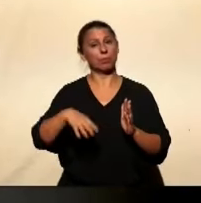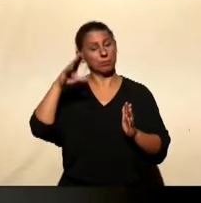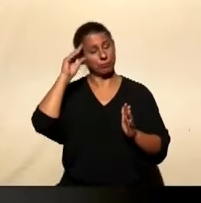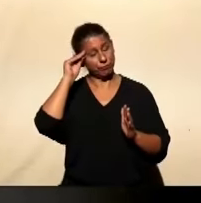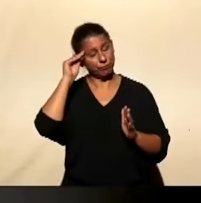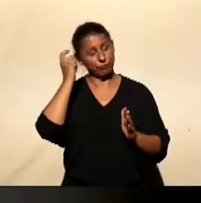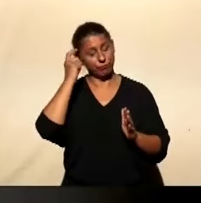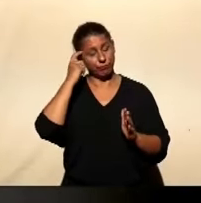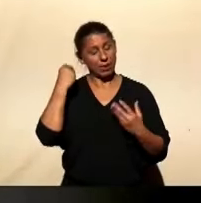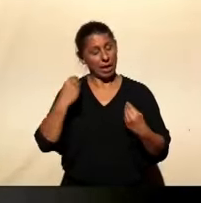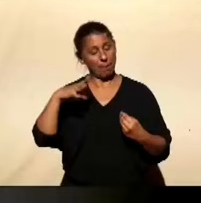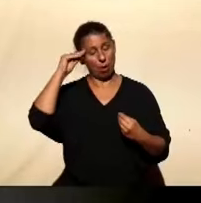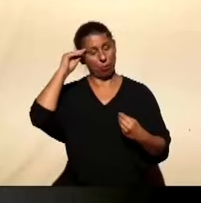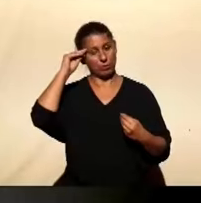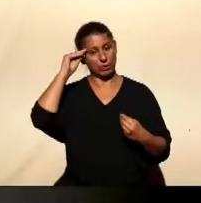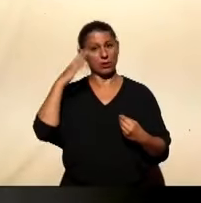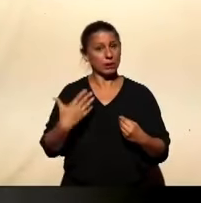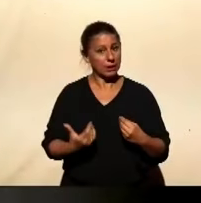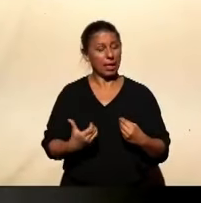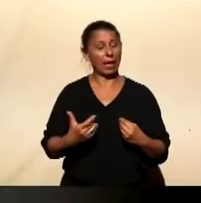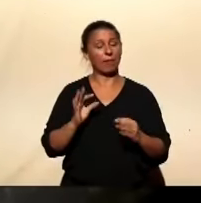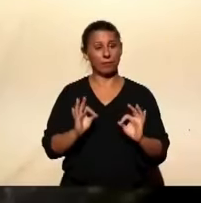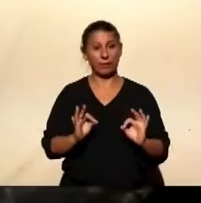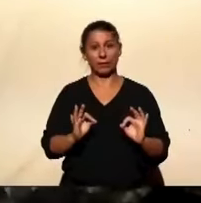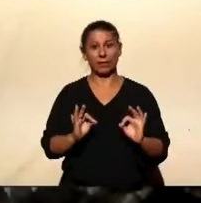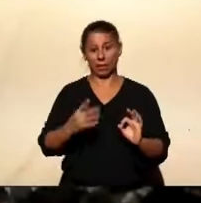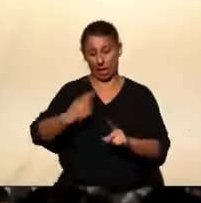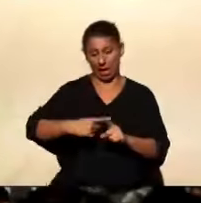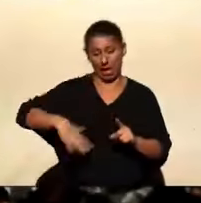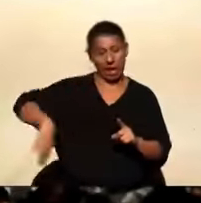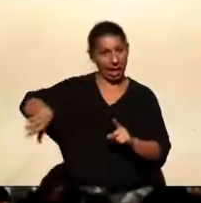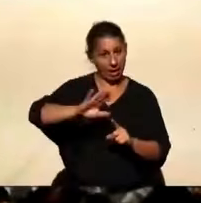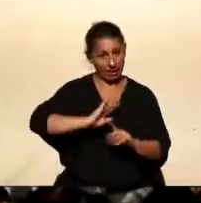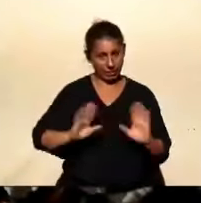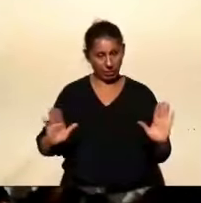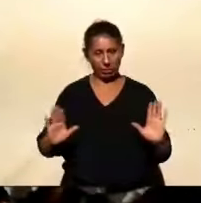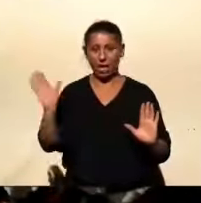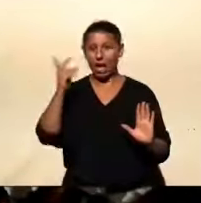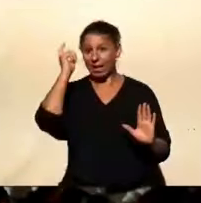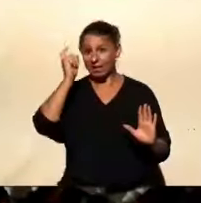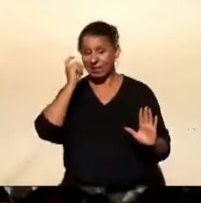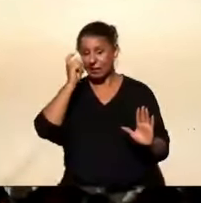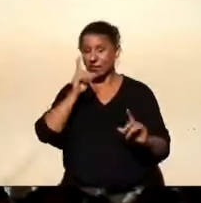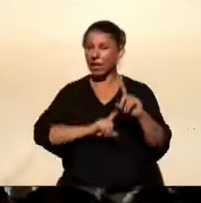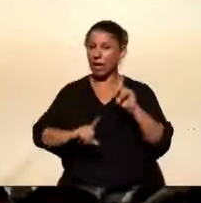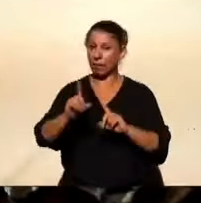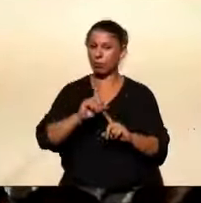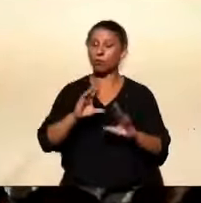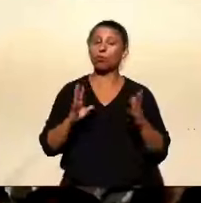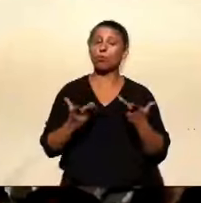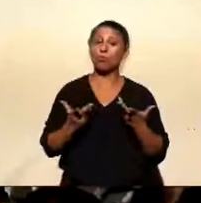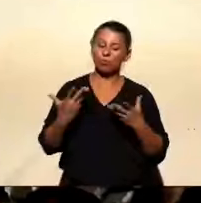καλά υπόψη. Να το λάβει πρώτα απ' όλα υπόψη ο ελληνικός λαός. Αν σκεφτεί κανείς